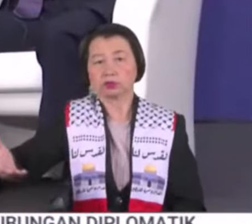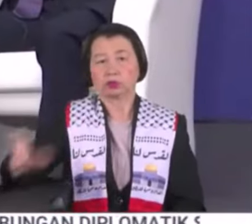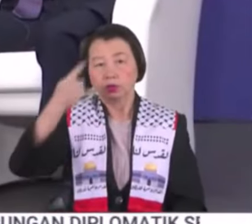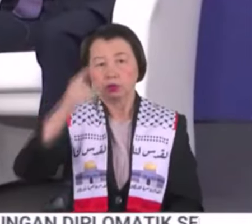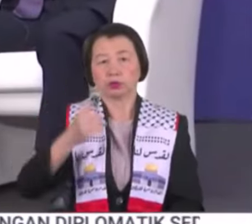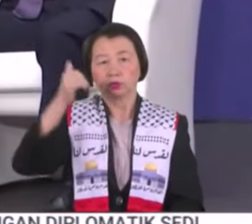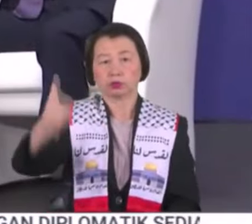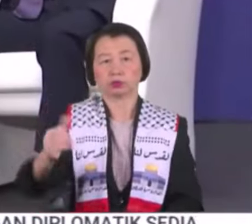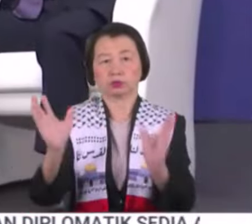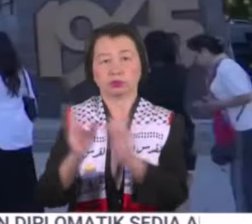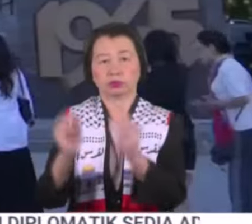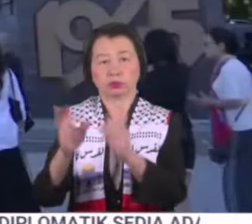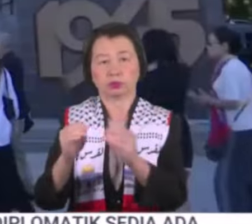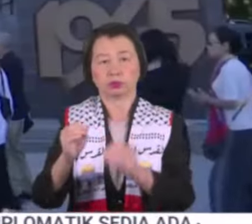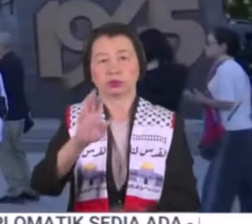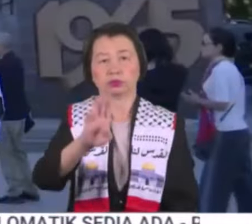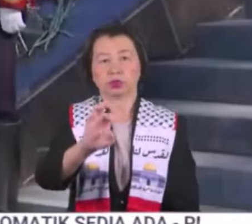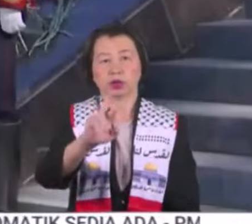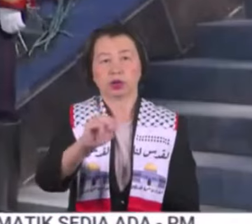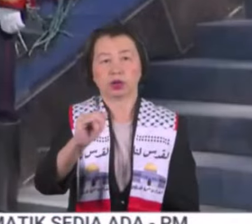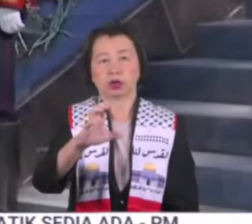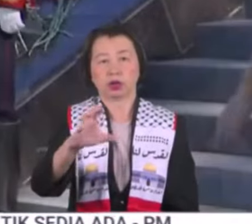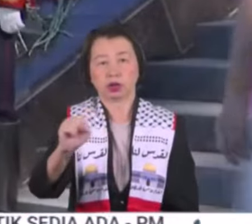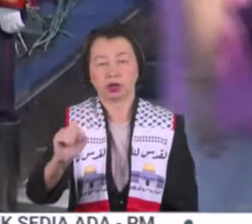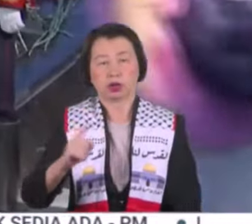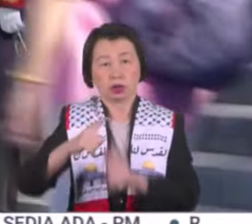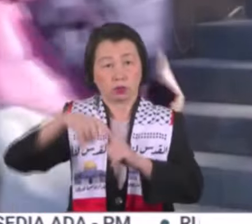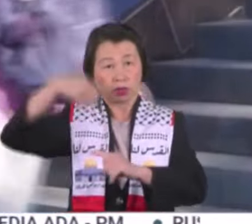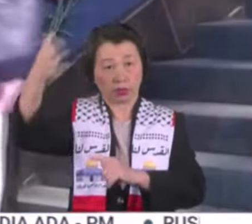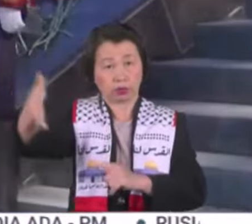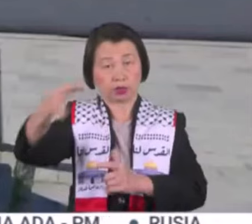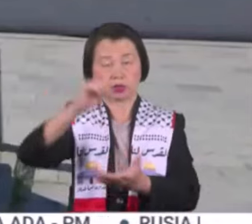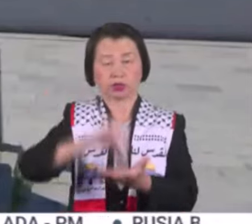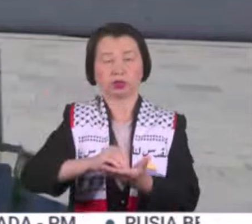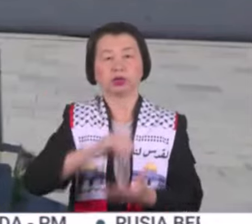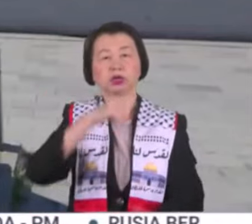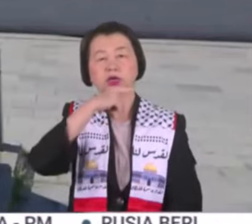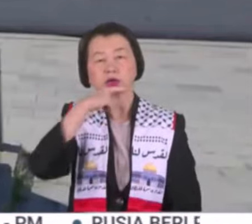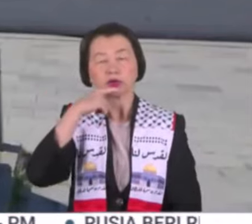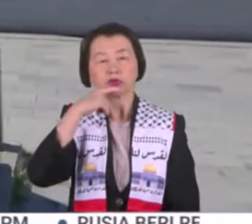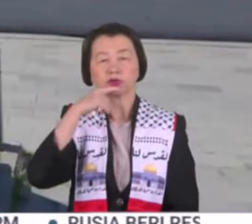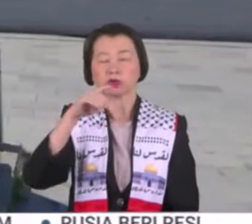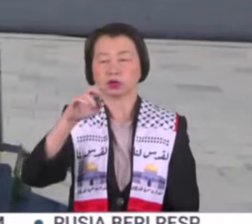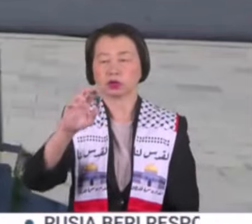beliau untuk menghadiri sidang kemuncak BRICS bulan depan di Kazan, Rusia.